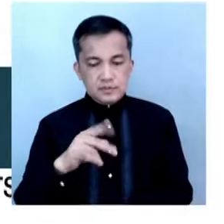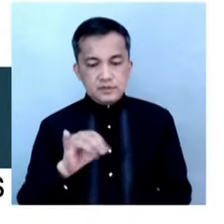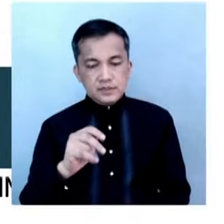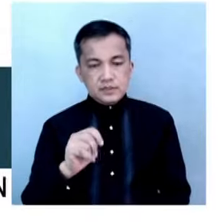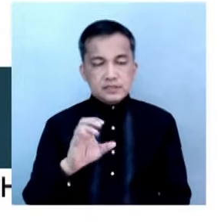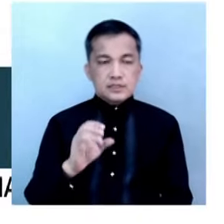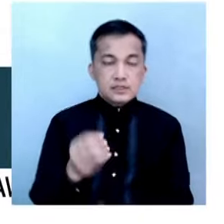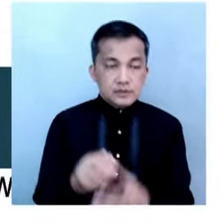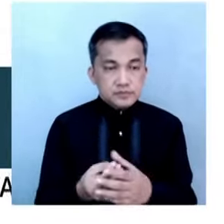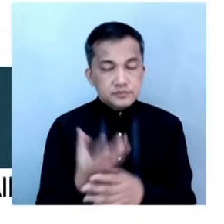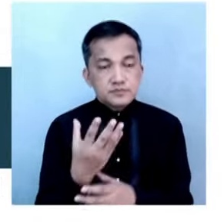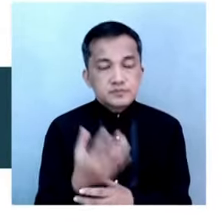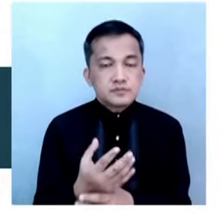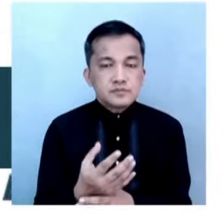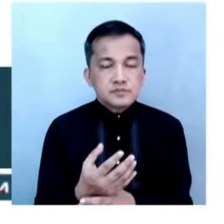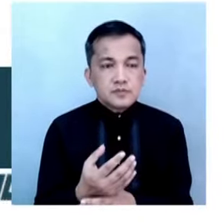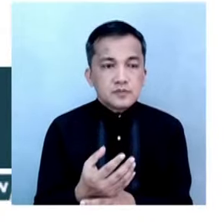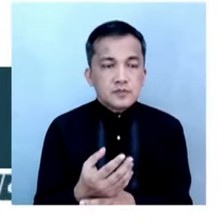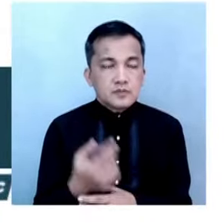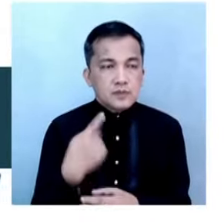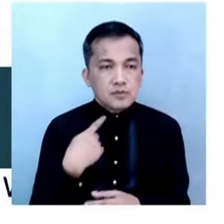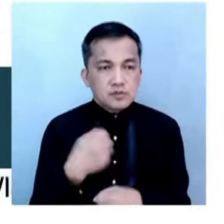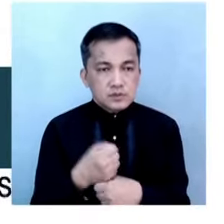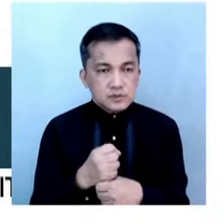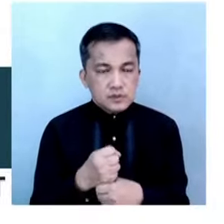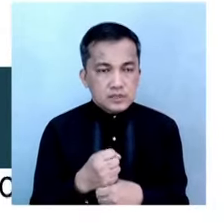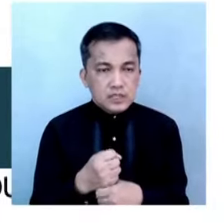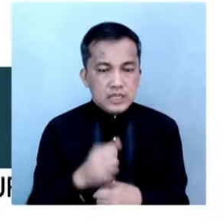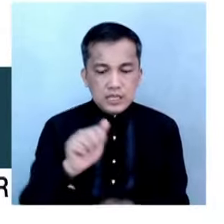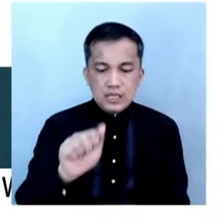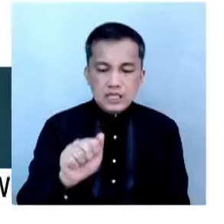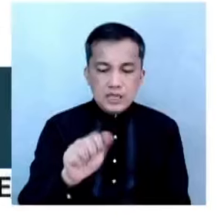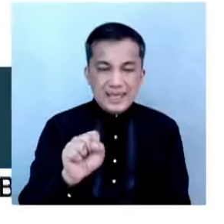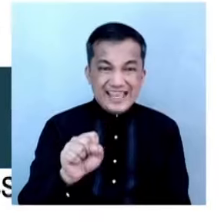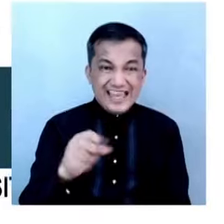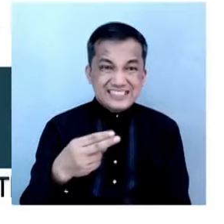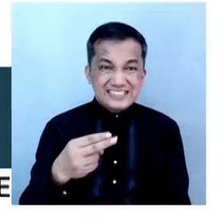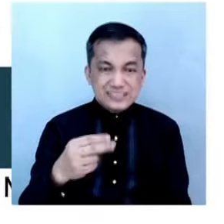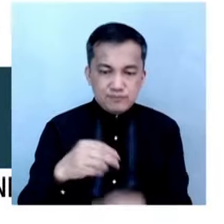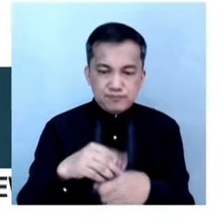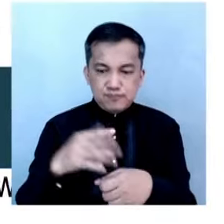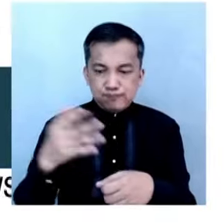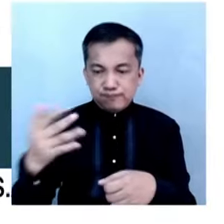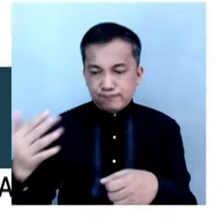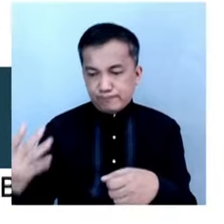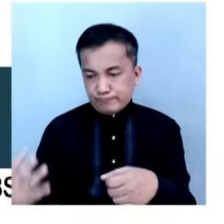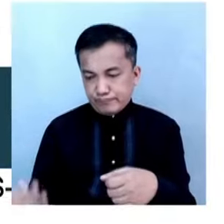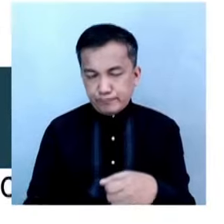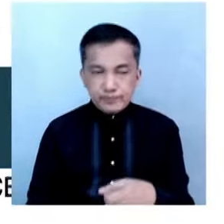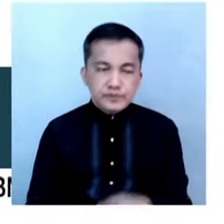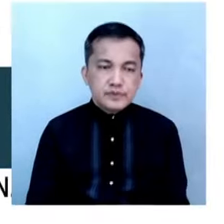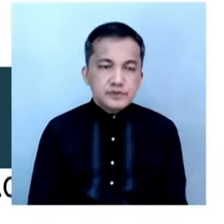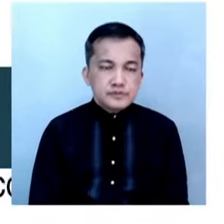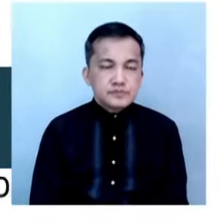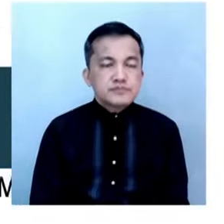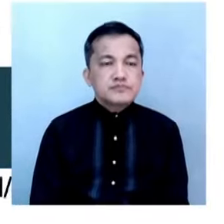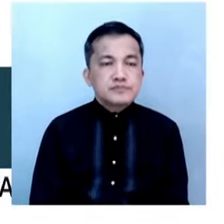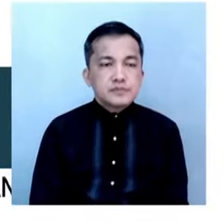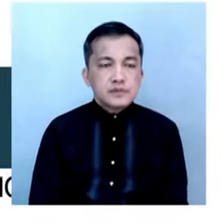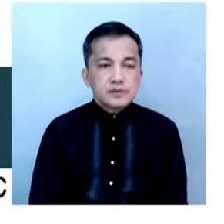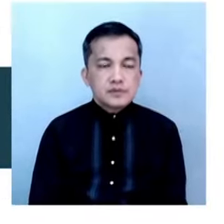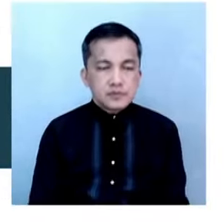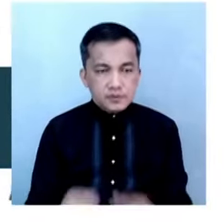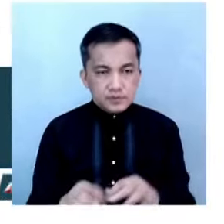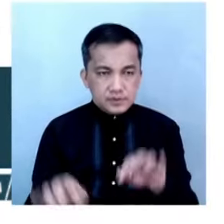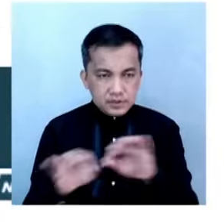nito ay mag-generate o magpo-produce ng ash or ashfall, ang key po dito ay maprotektahan ng ating mga